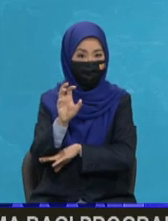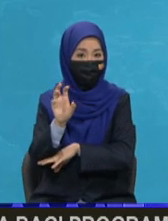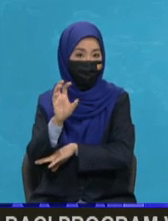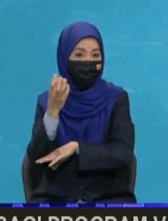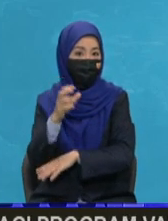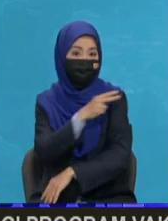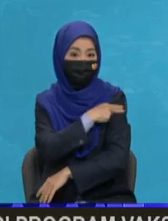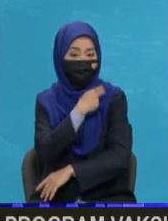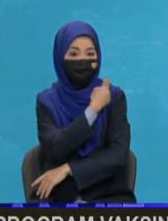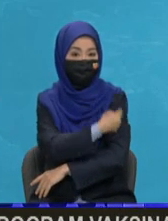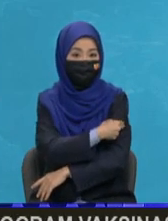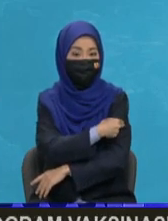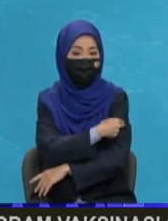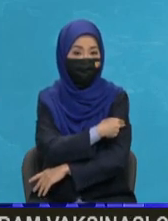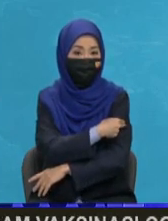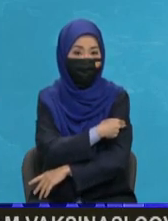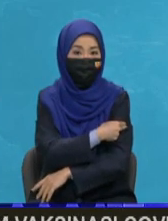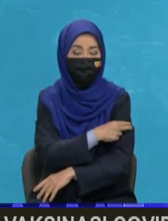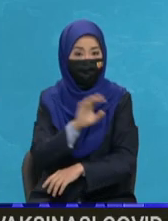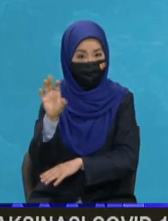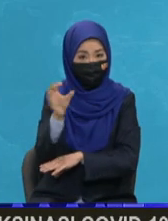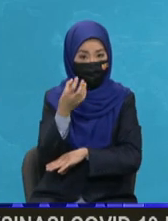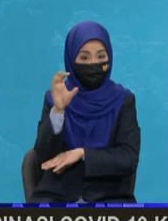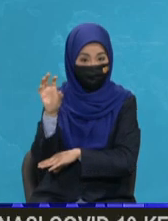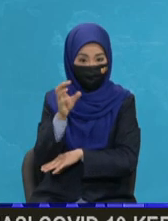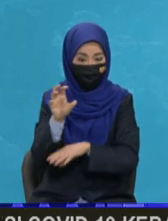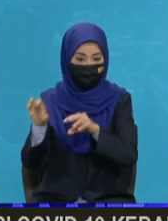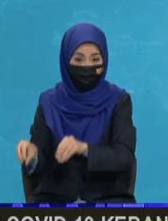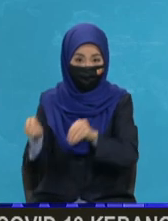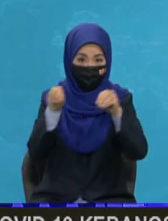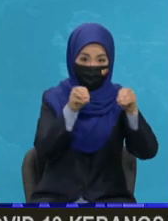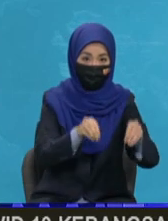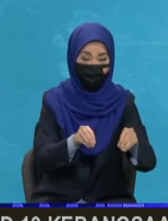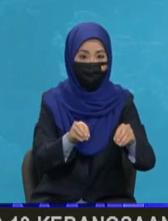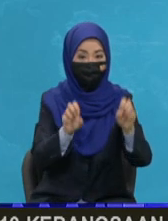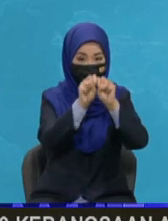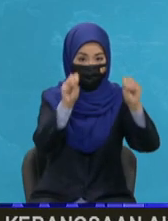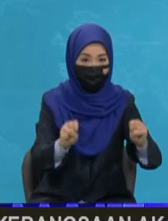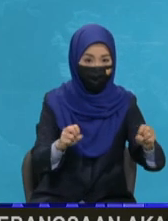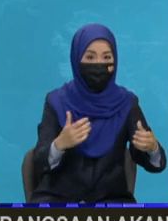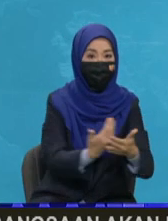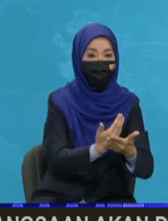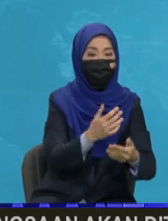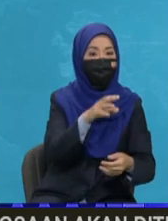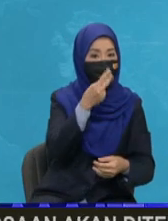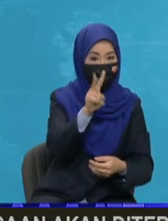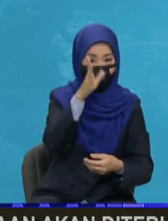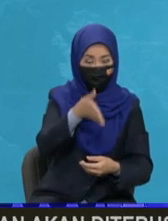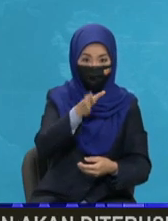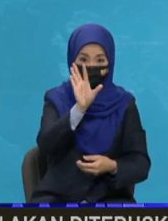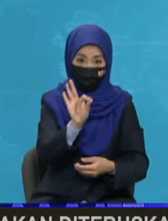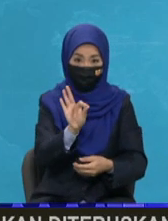emas emergency medical ambulans Services dipindah ke sistem harus bermula 12 September lalu